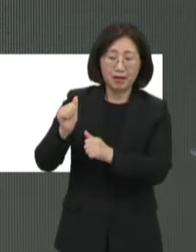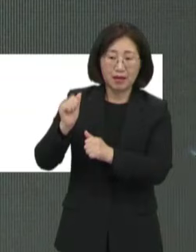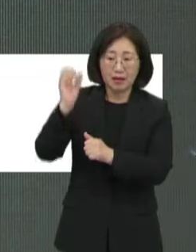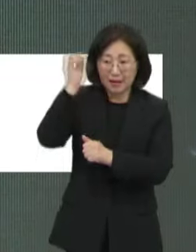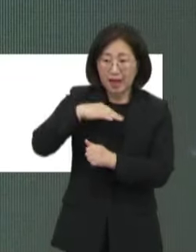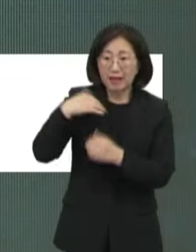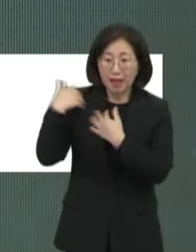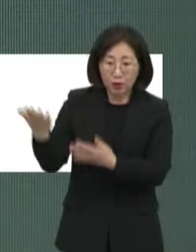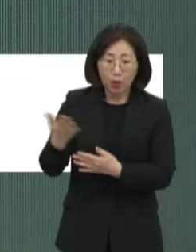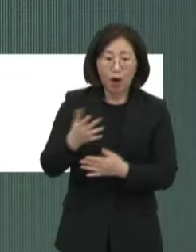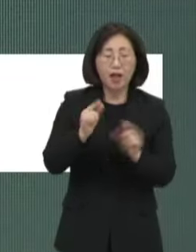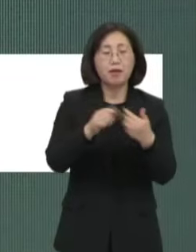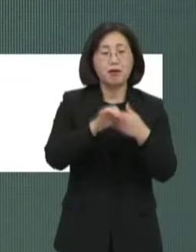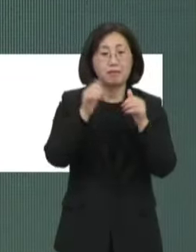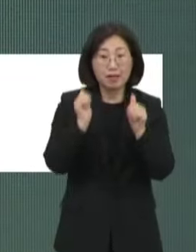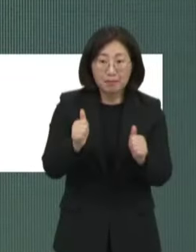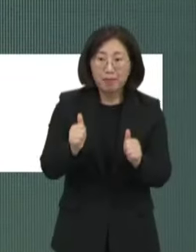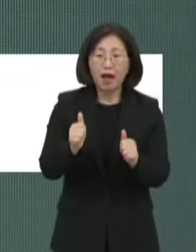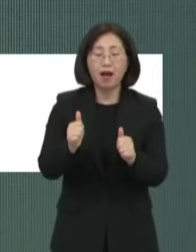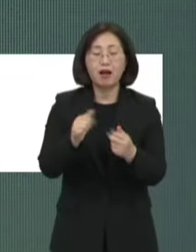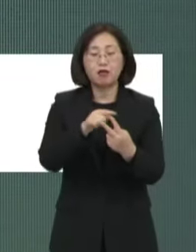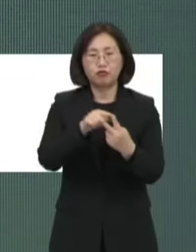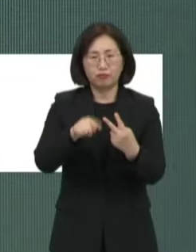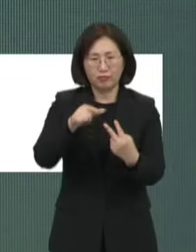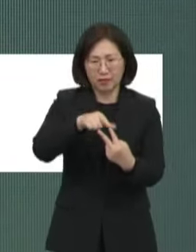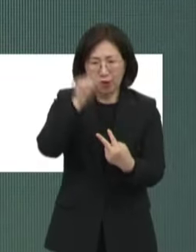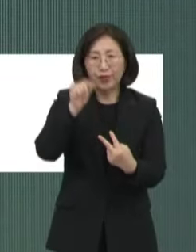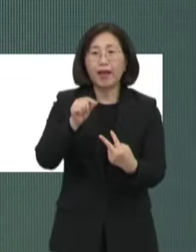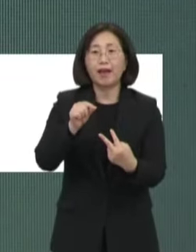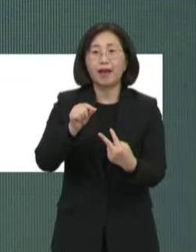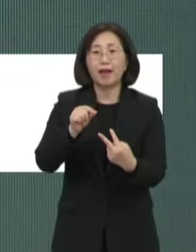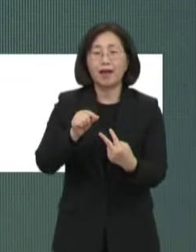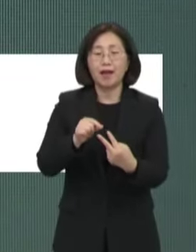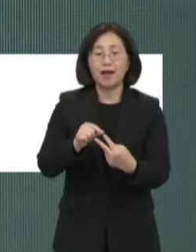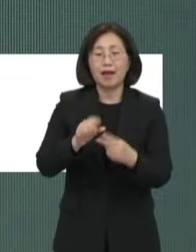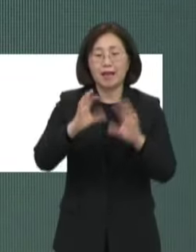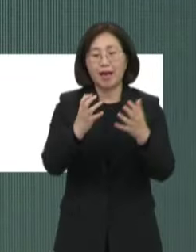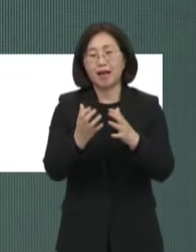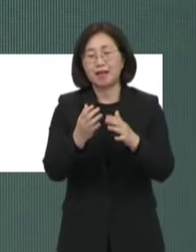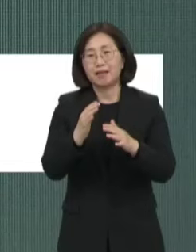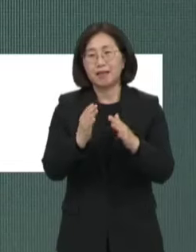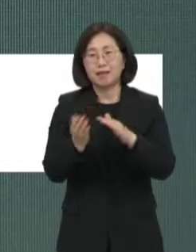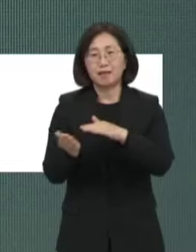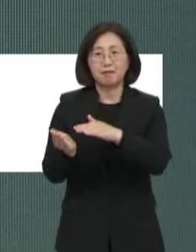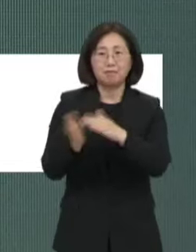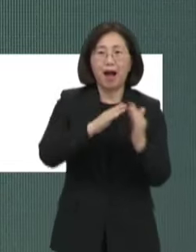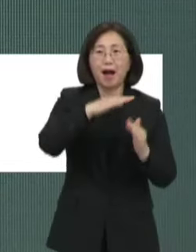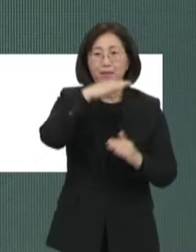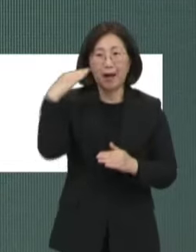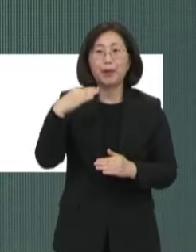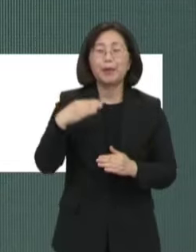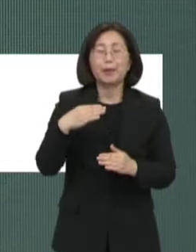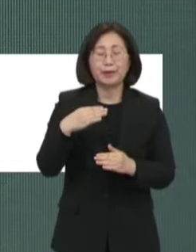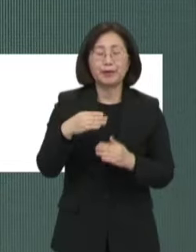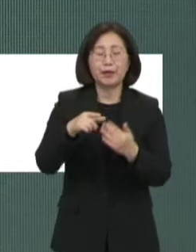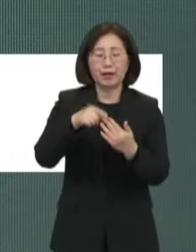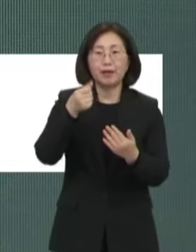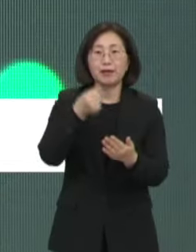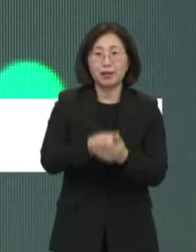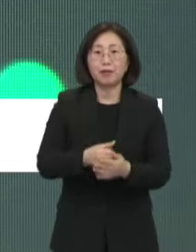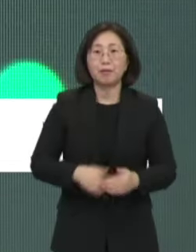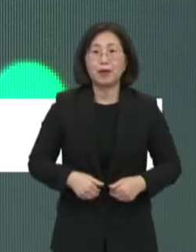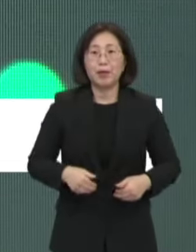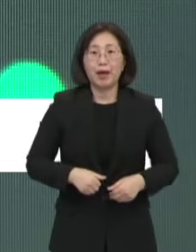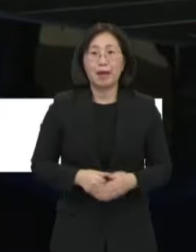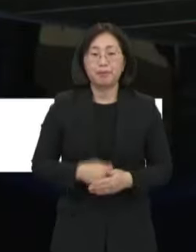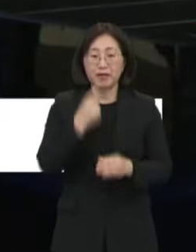아니면 회초리를 세게 들어서 나라를 바로잡을 거냐, 이 결정을 하게 됩니다.